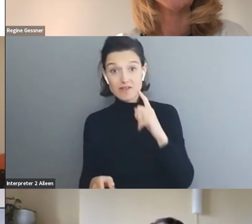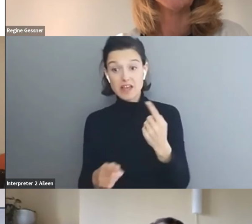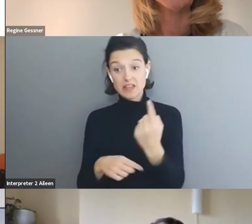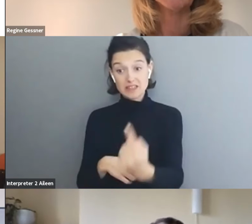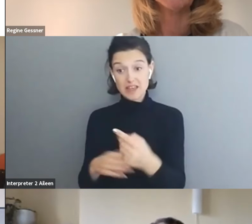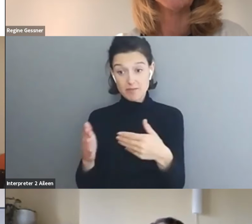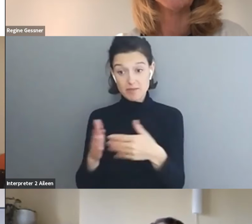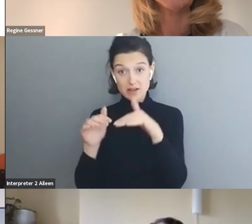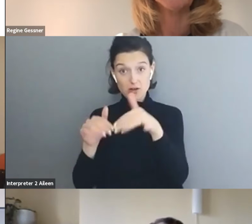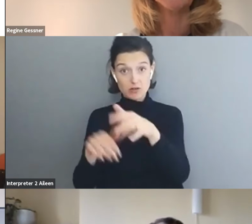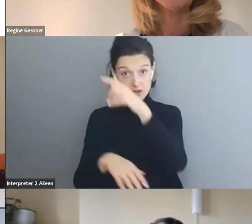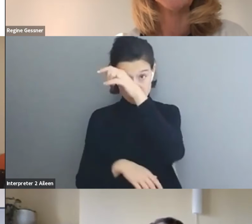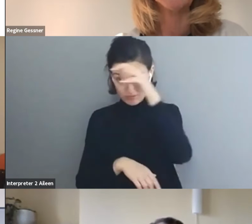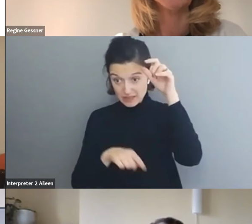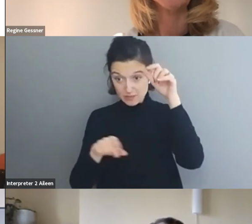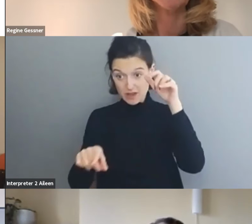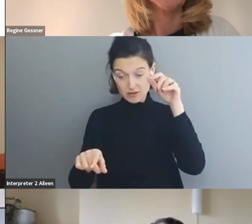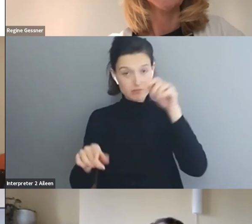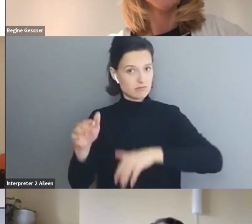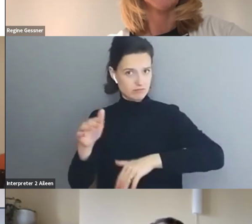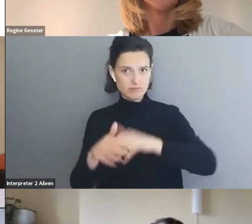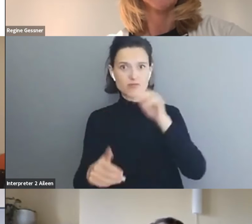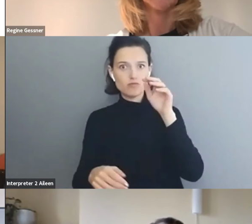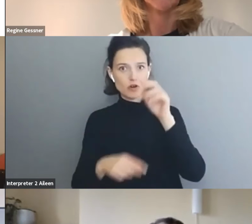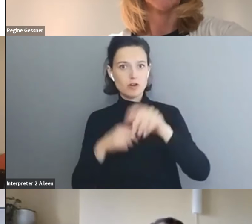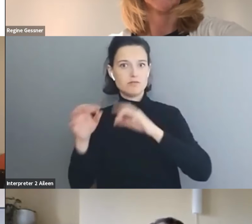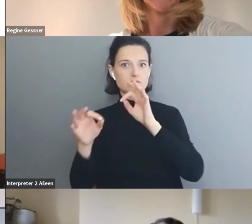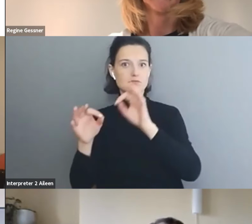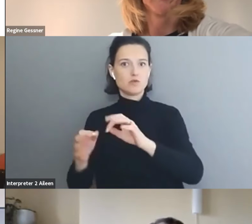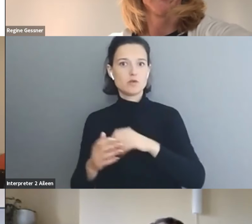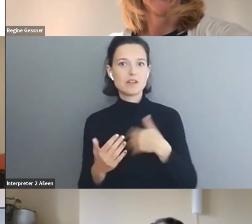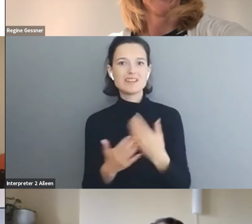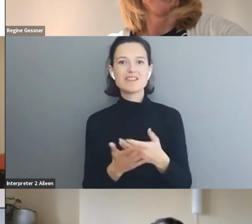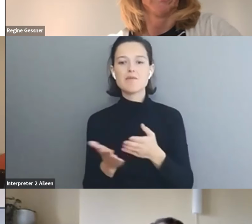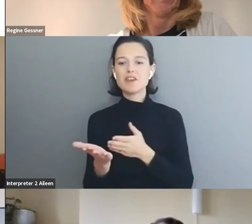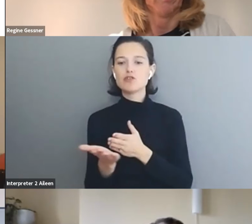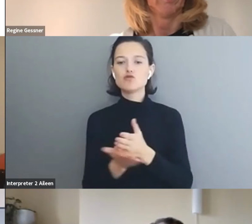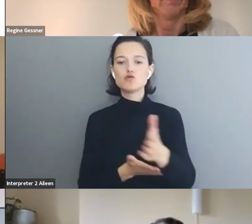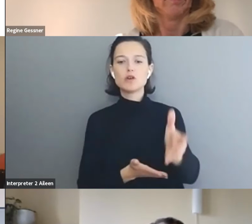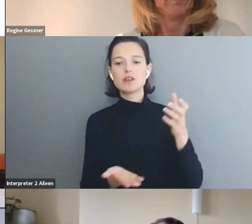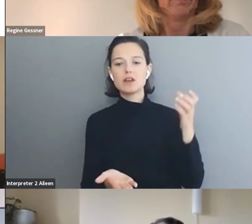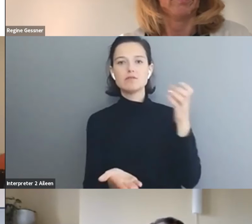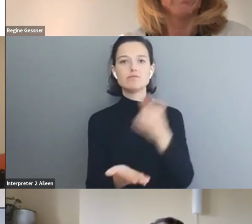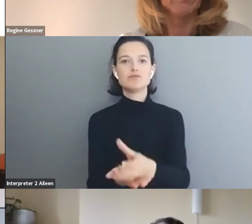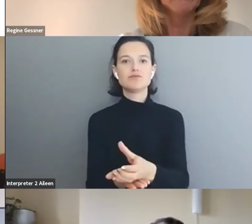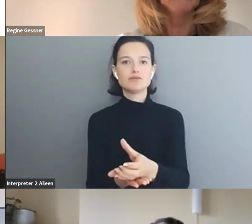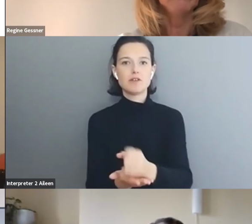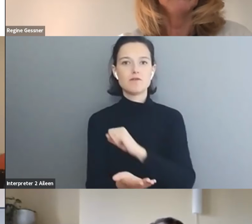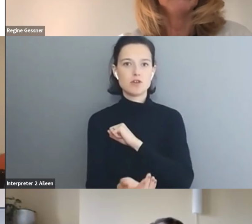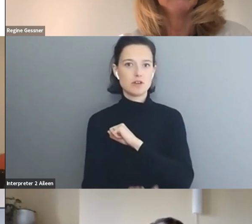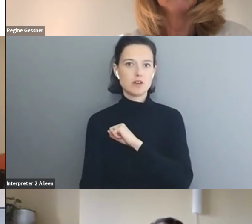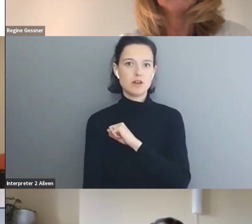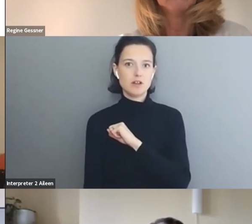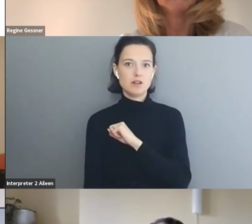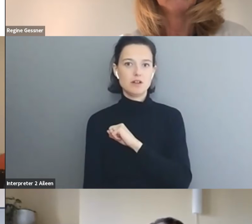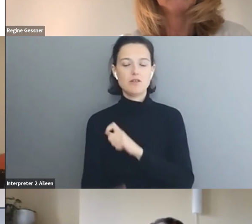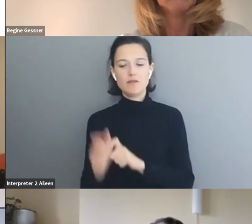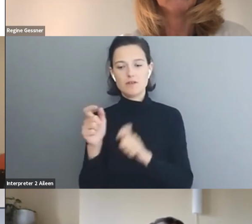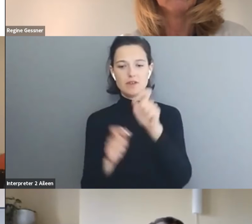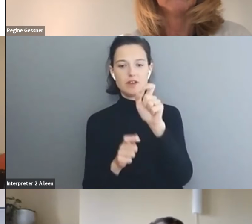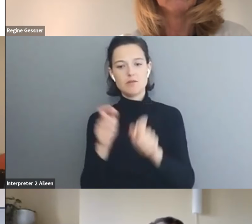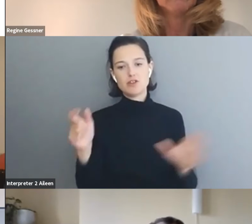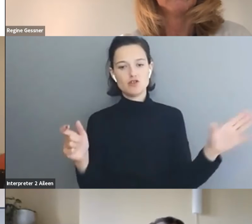raus. Also das als Daueraufgabe sozusagen oder als Dauerbesetzung, wirklich die Menschen mit Beeinträchtigung selbst, das hat natürlich auch was damit studieren gehen